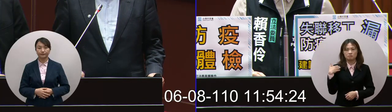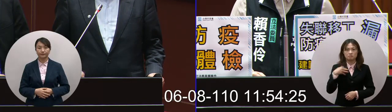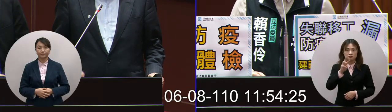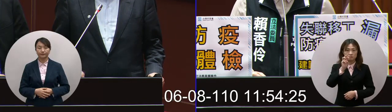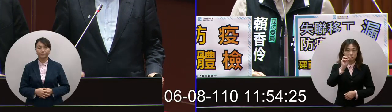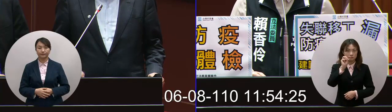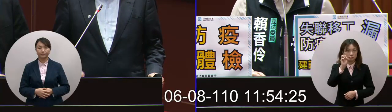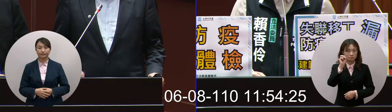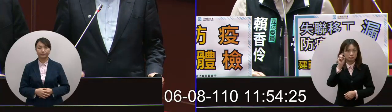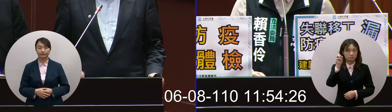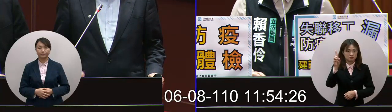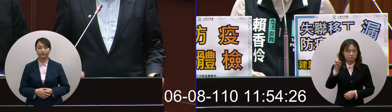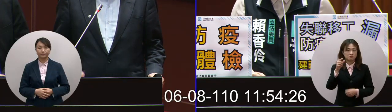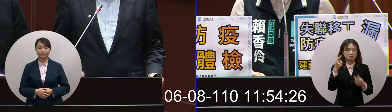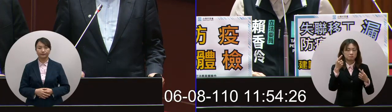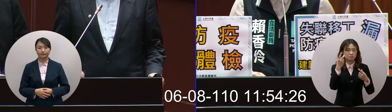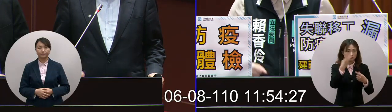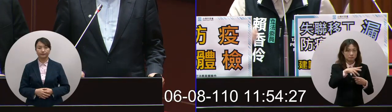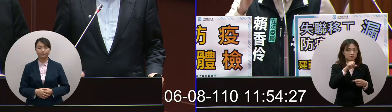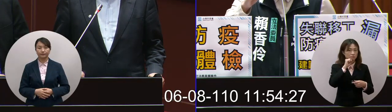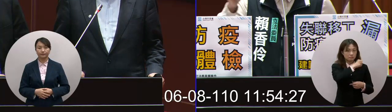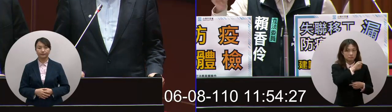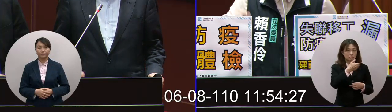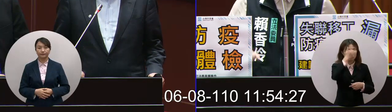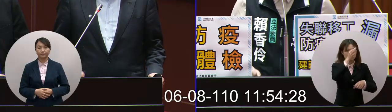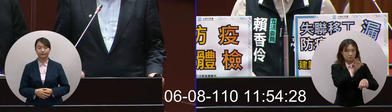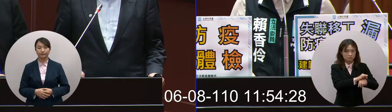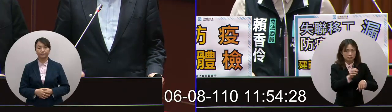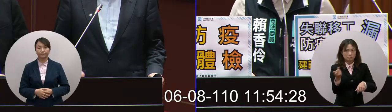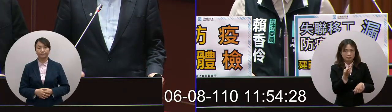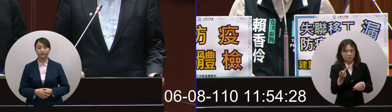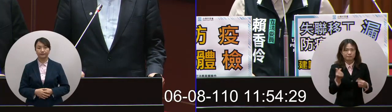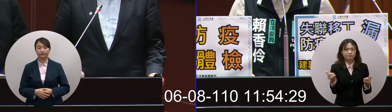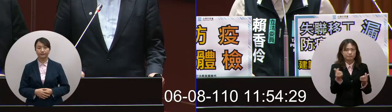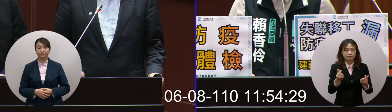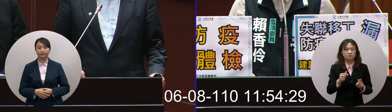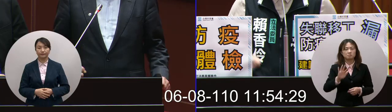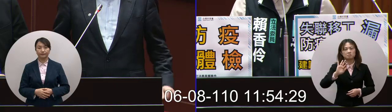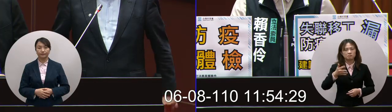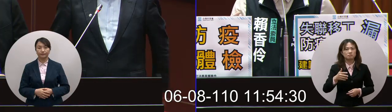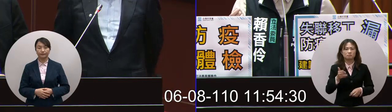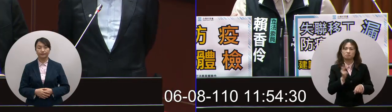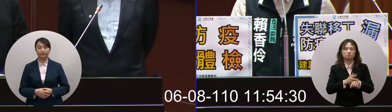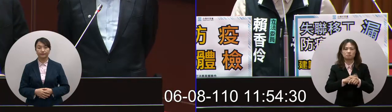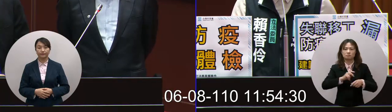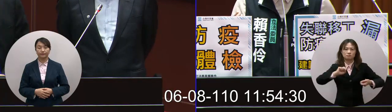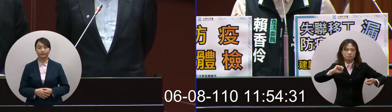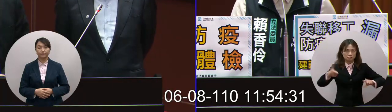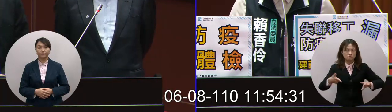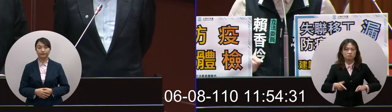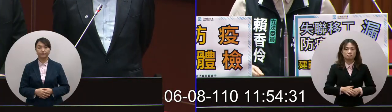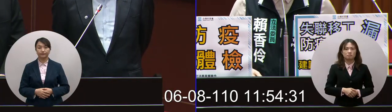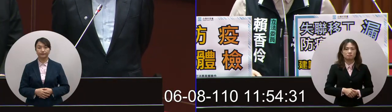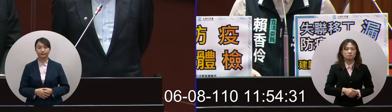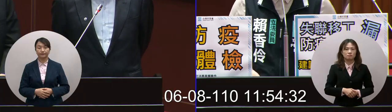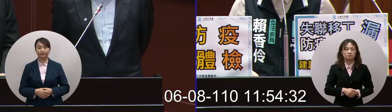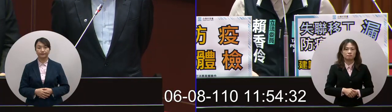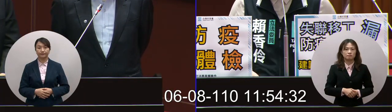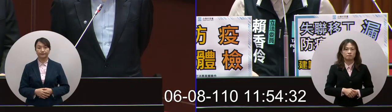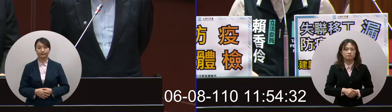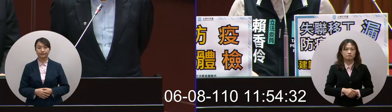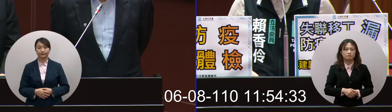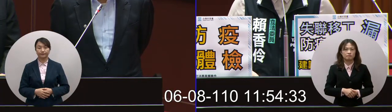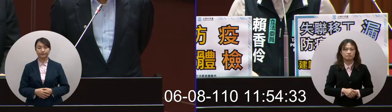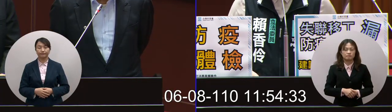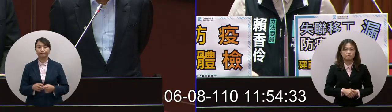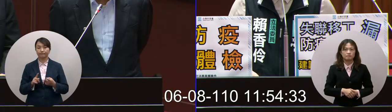跟 Moderna 是孪生兄弟，其实不是嘛，用的这个方式跟这个生产疫苗的这个种类都不同，